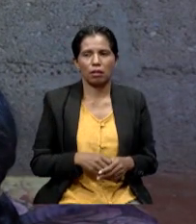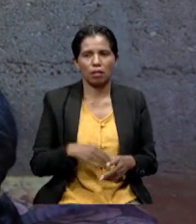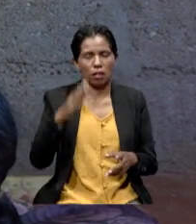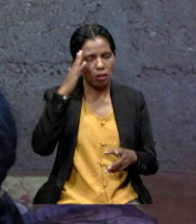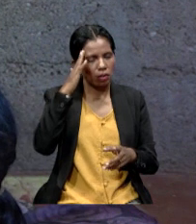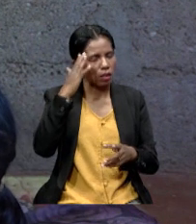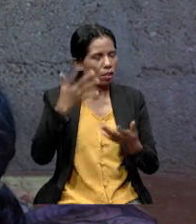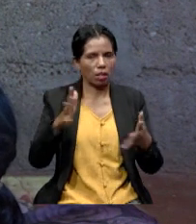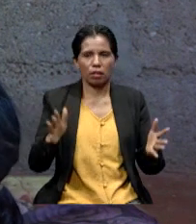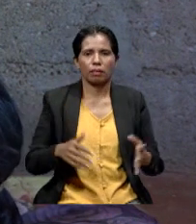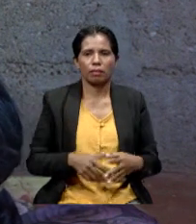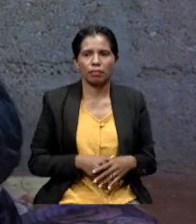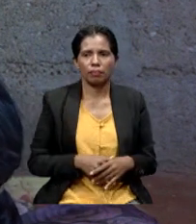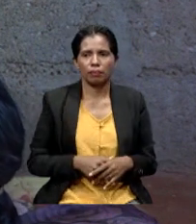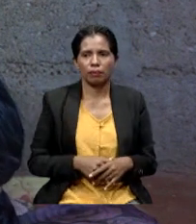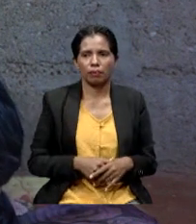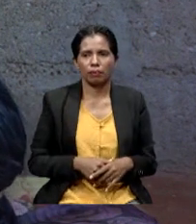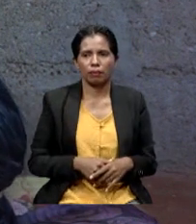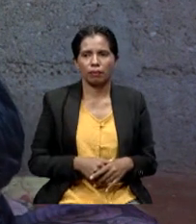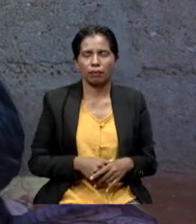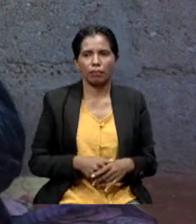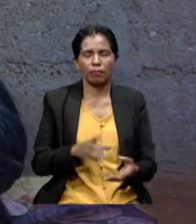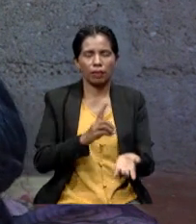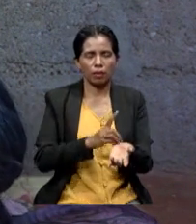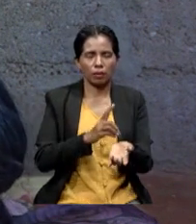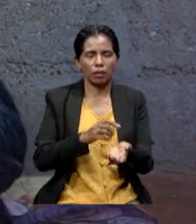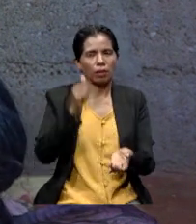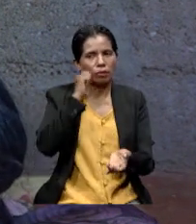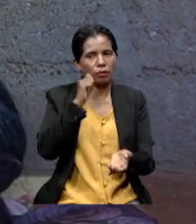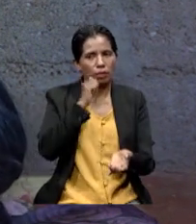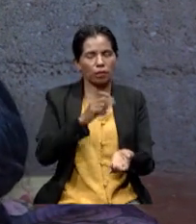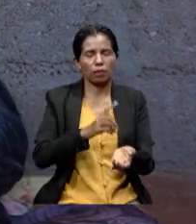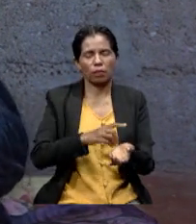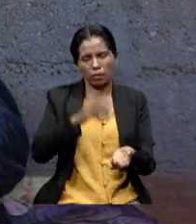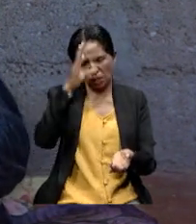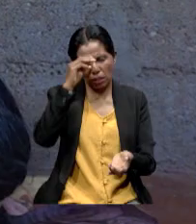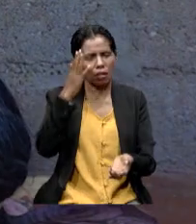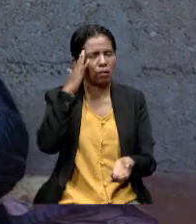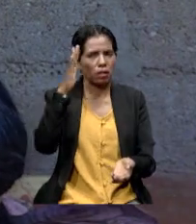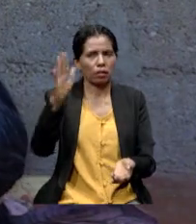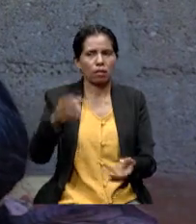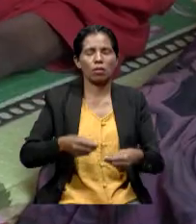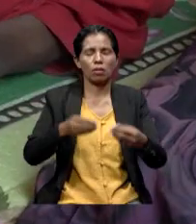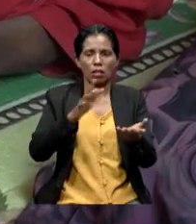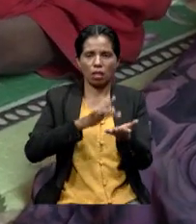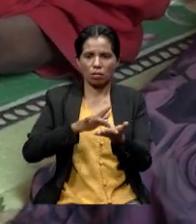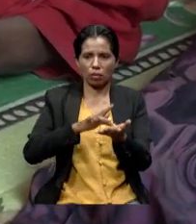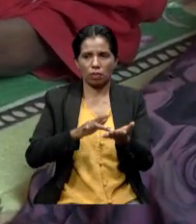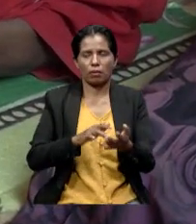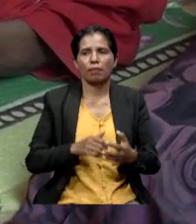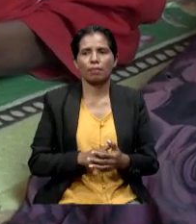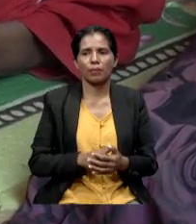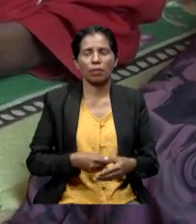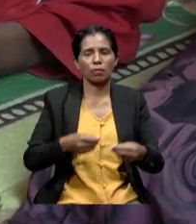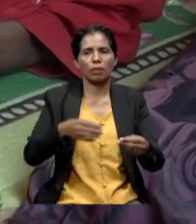la hetan ento doktor feto de manel mane de lah ten los ne ni foi moru Kau ni